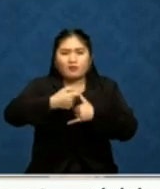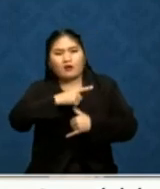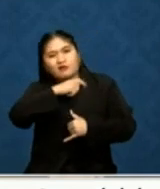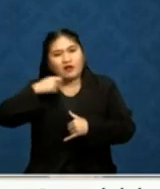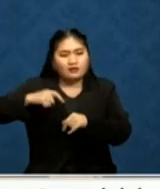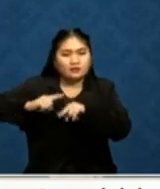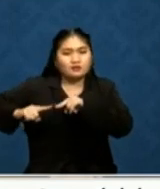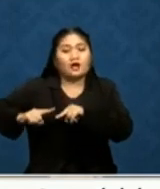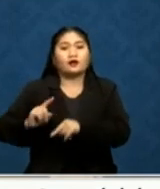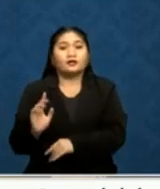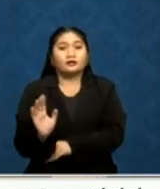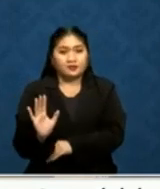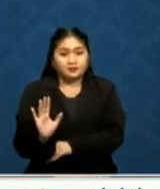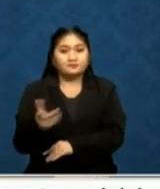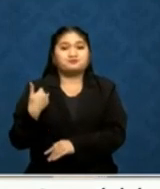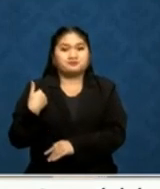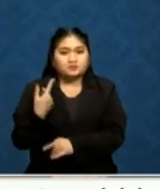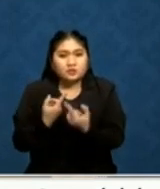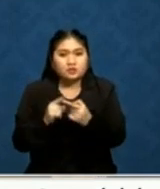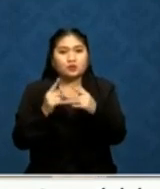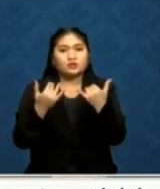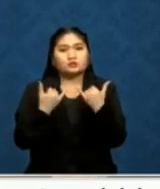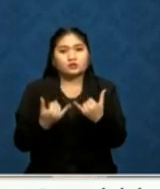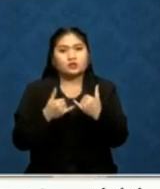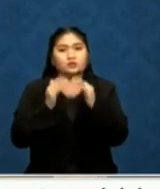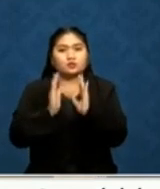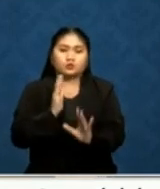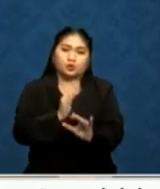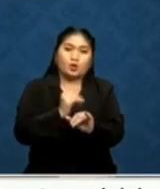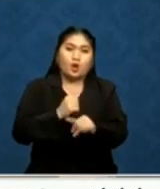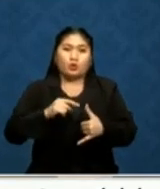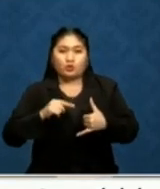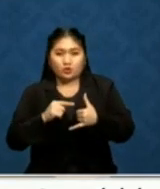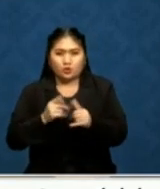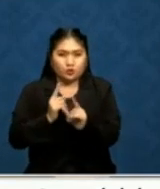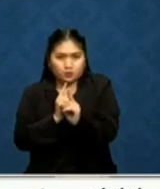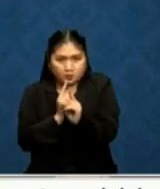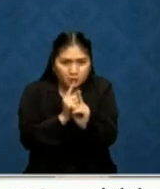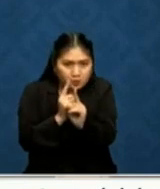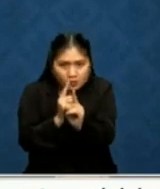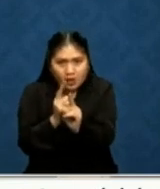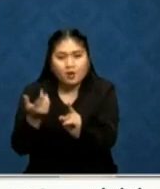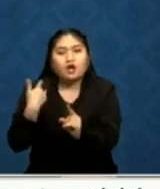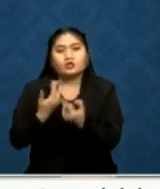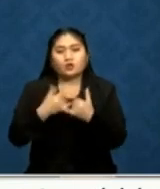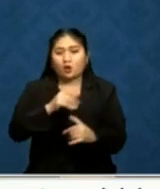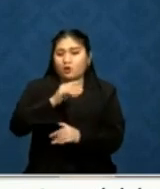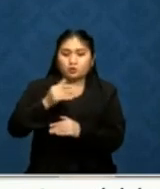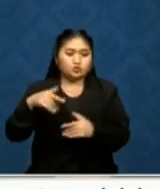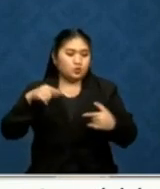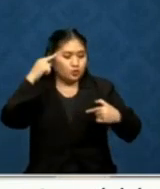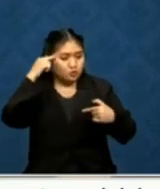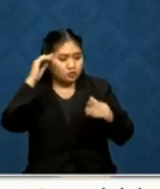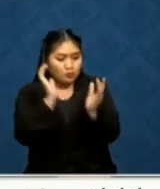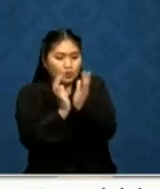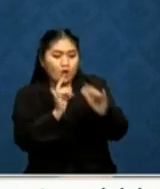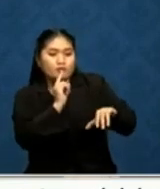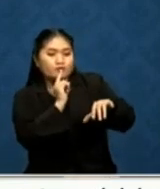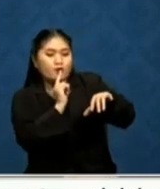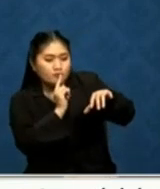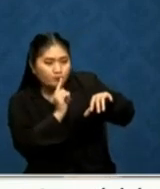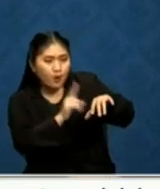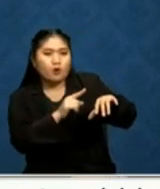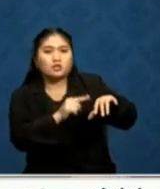รมค่ะแต่ว่าในปัจจุบันนี้ค่ะผู้ที่ถูกกระทำนะคะผู้ที่ถูกสะกดรอยเหล่านี้เนี่ยเมื่อเขาไปแจ้งความกับตำรวจค่ะคำตอบที่ได้รับกลับมา